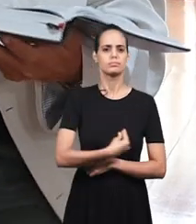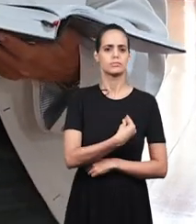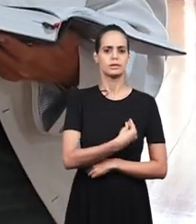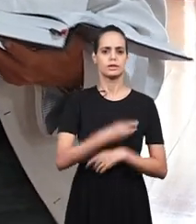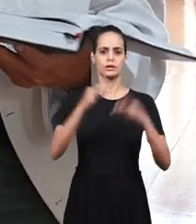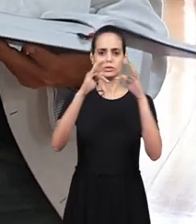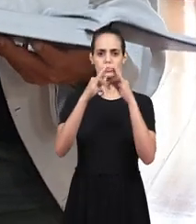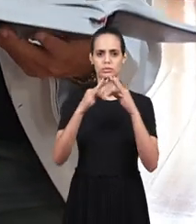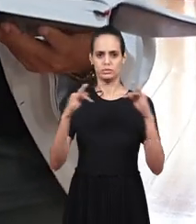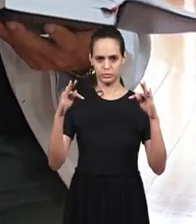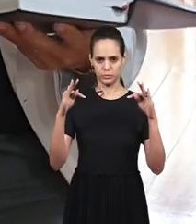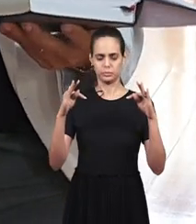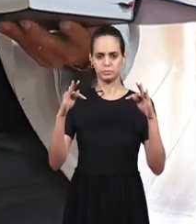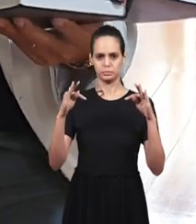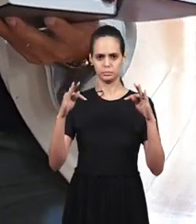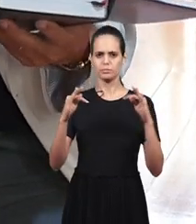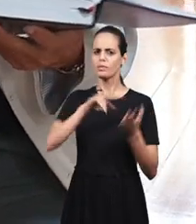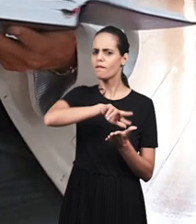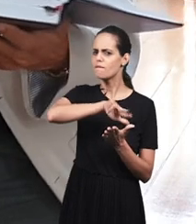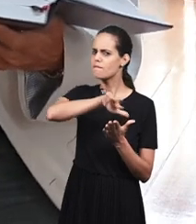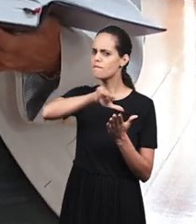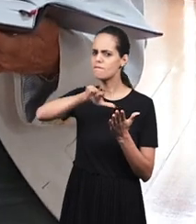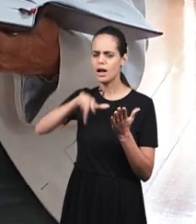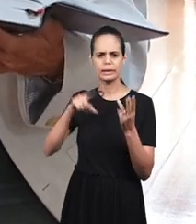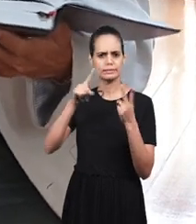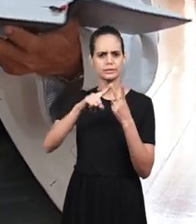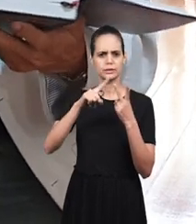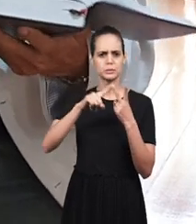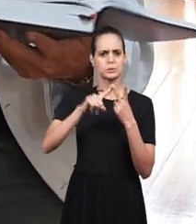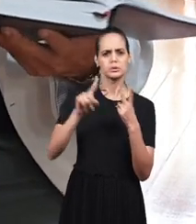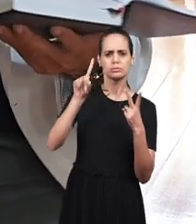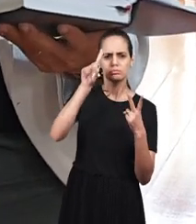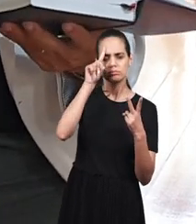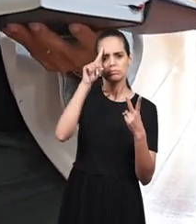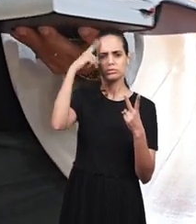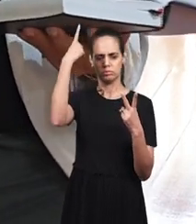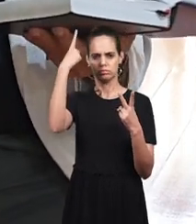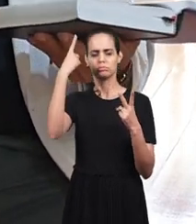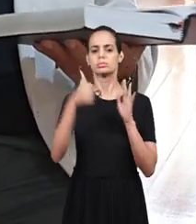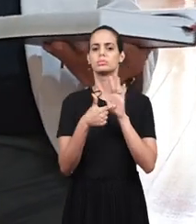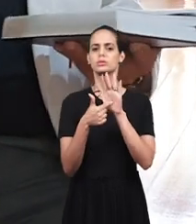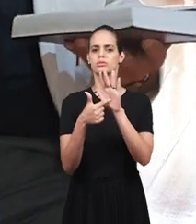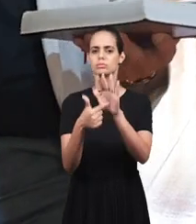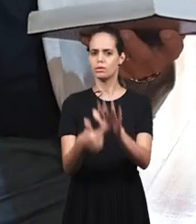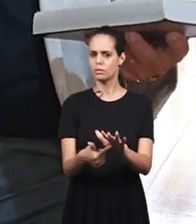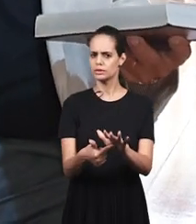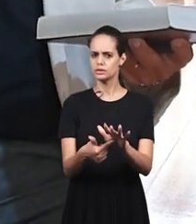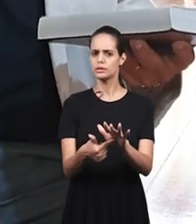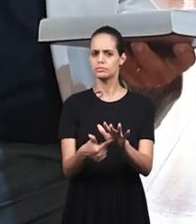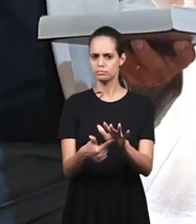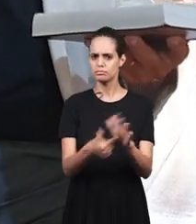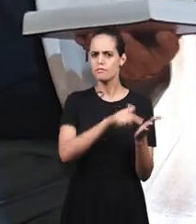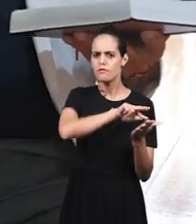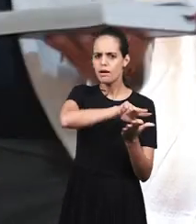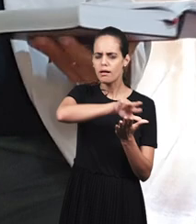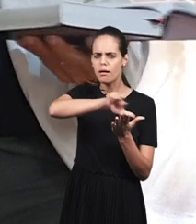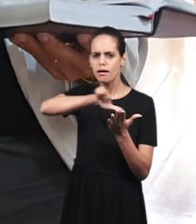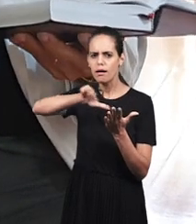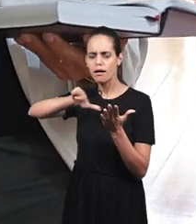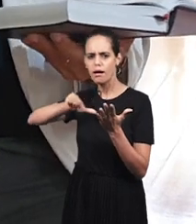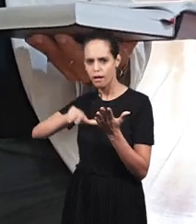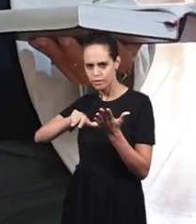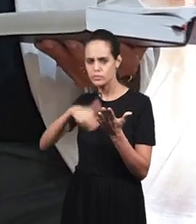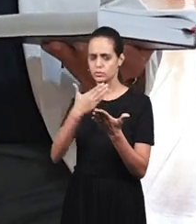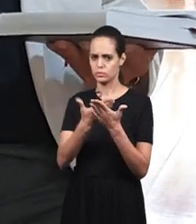qui était présent dans le temple. Les allégories sont diverses et nous pouvons voir